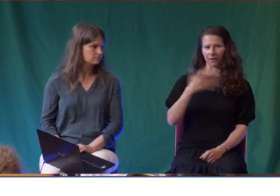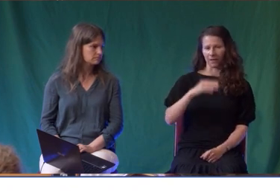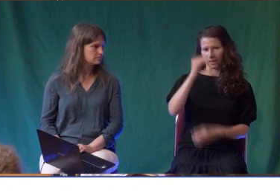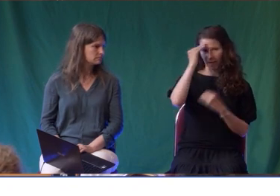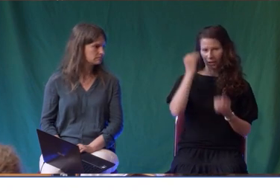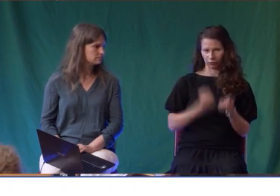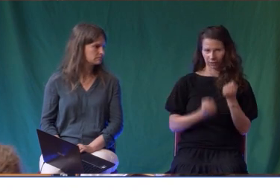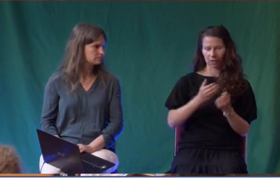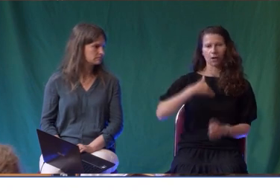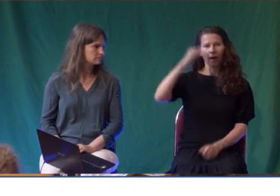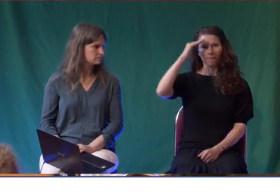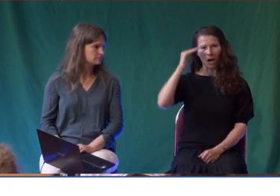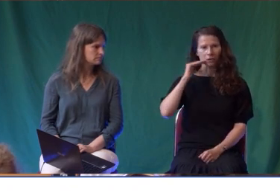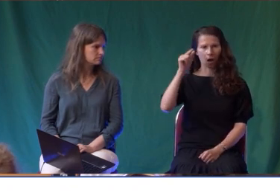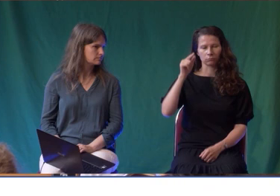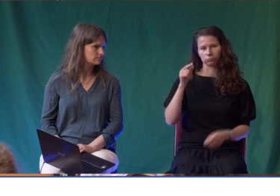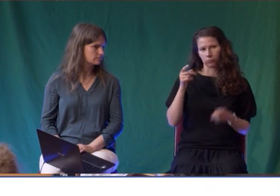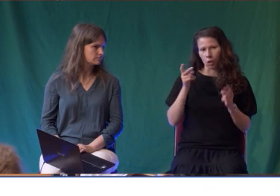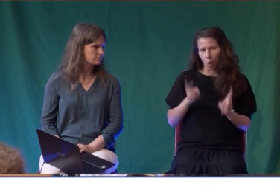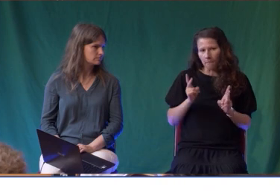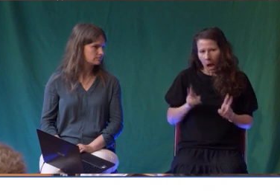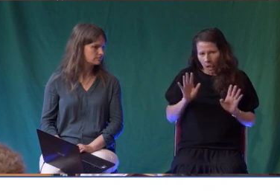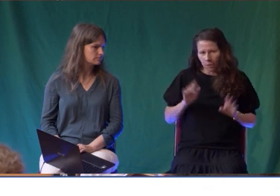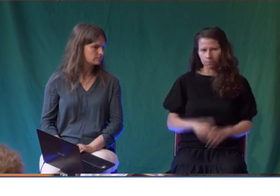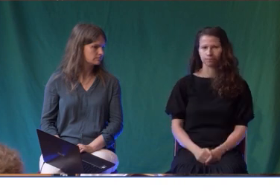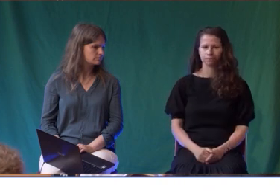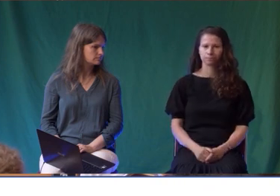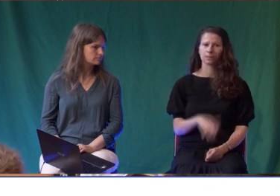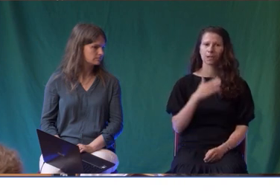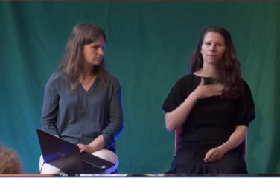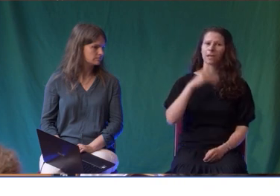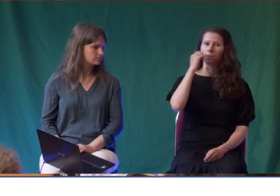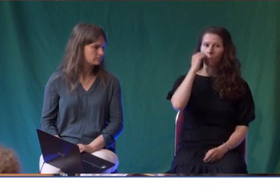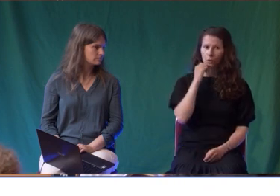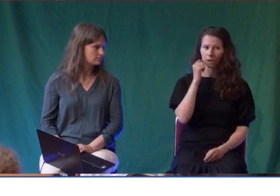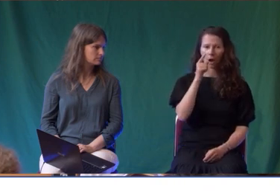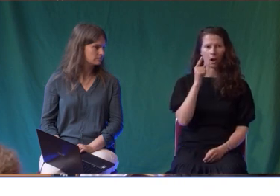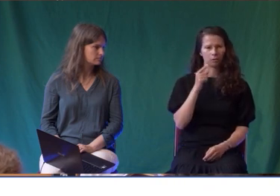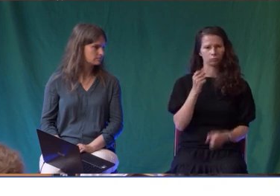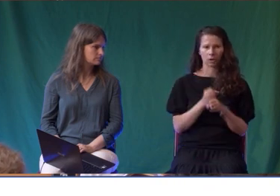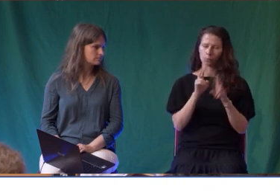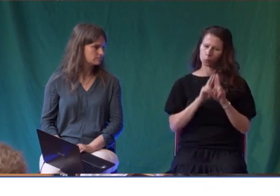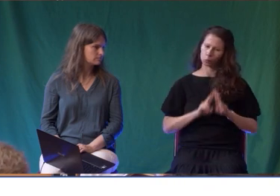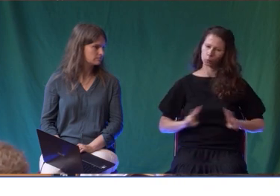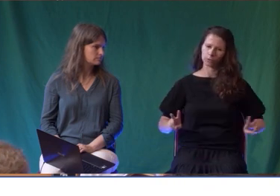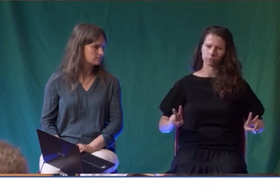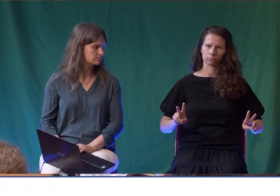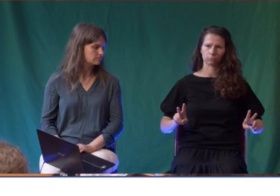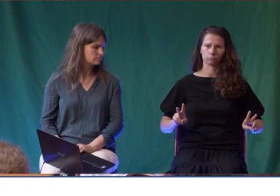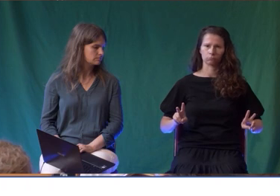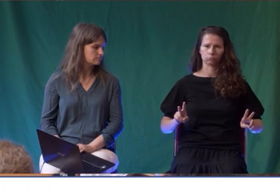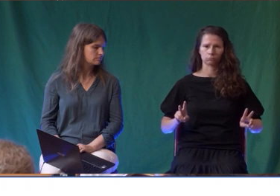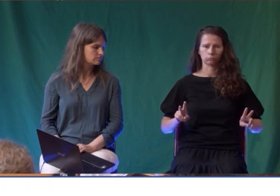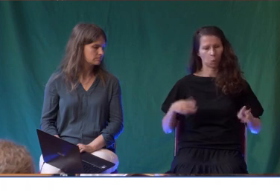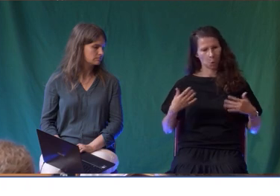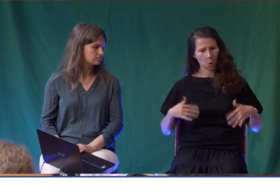mein Vater war normal meine Mutter war immer sehr ruhig und hat mir sehr viel